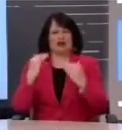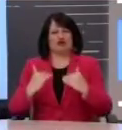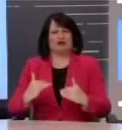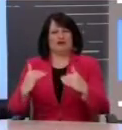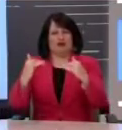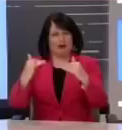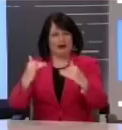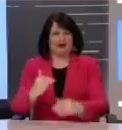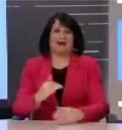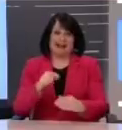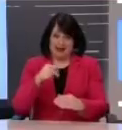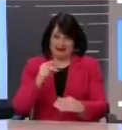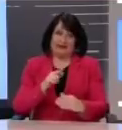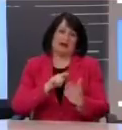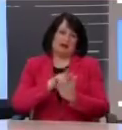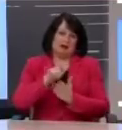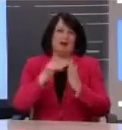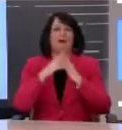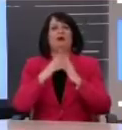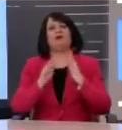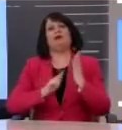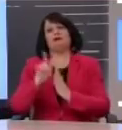των 123 αεροσκαφών